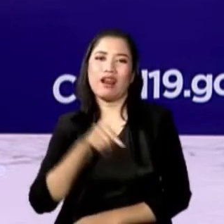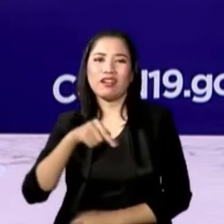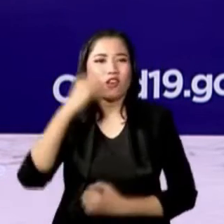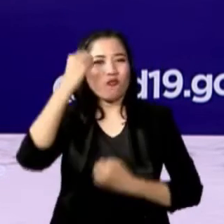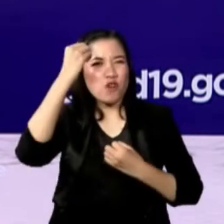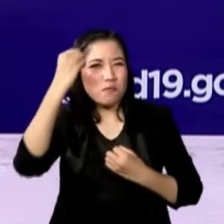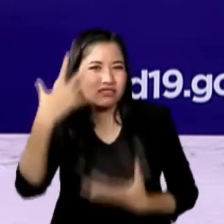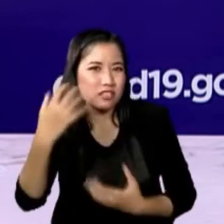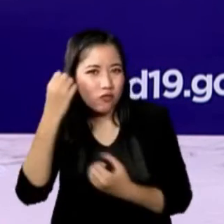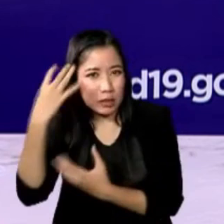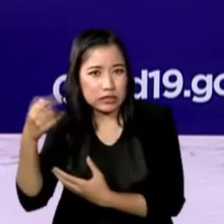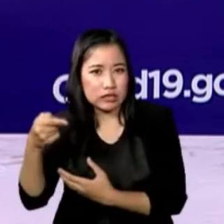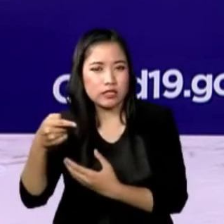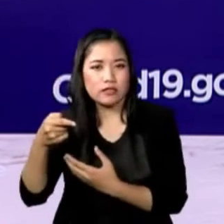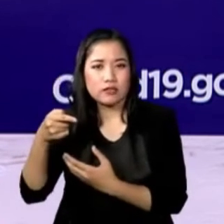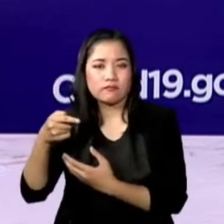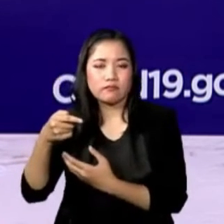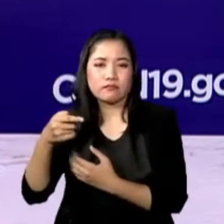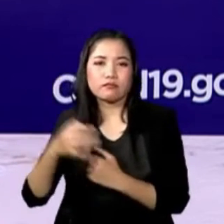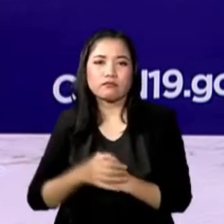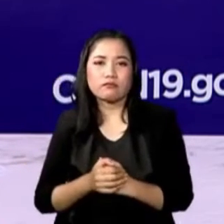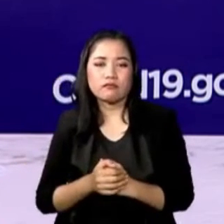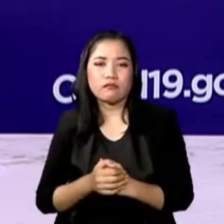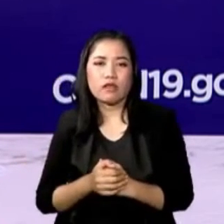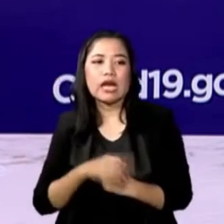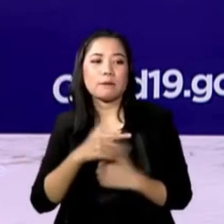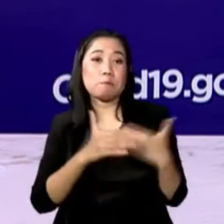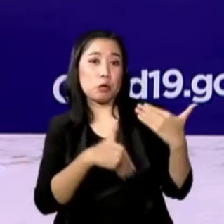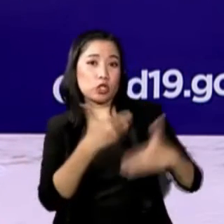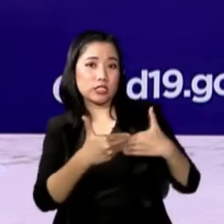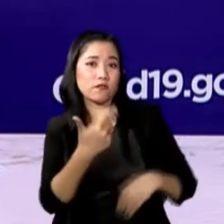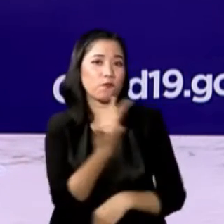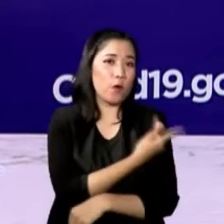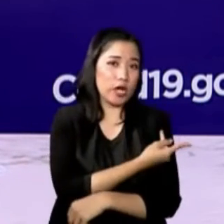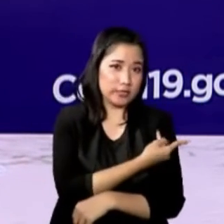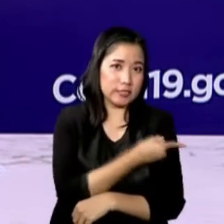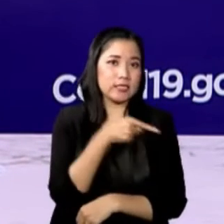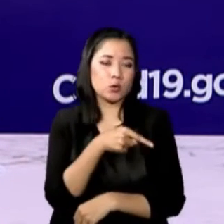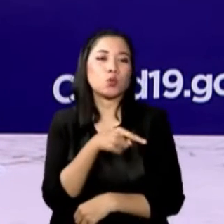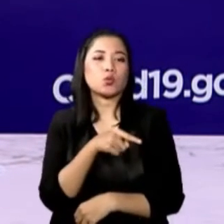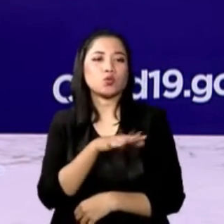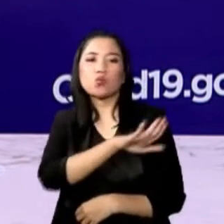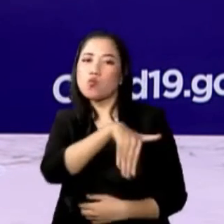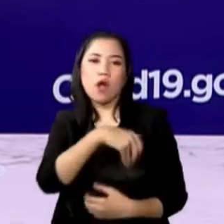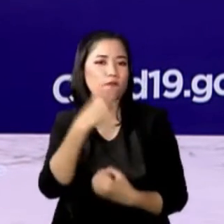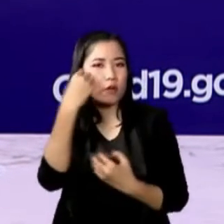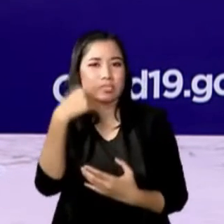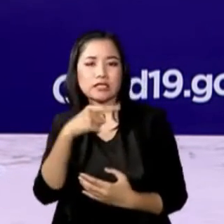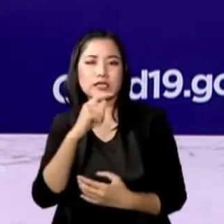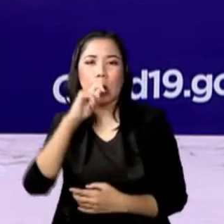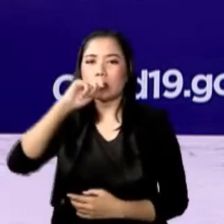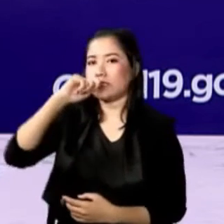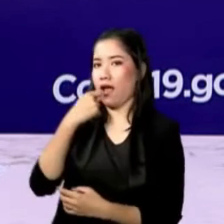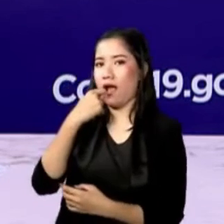diberikan kepada pemerintah selama proses vaksinasi terjamin kerahasiaannya dan